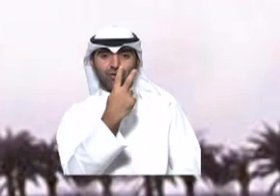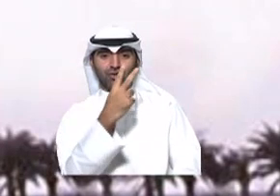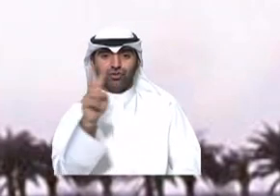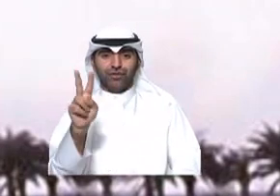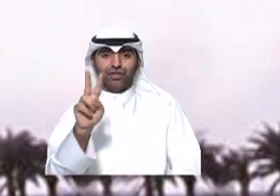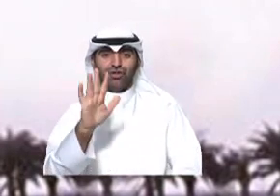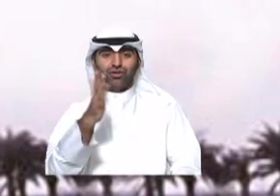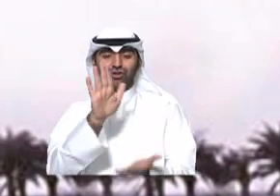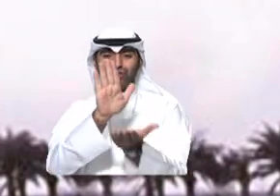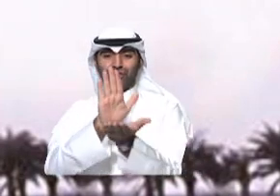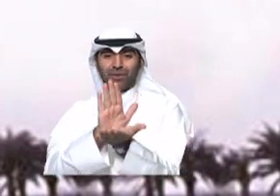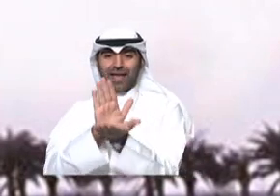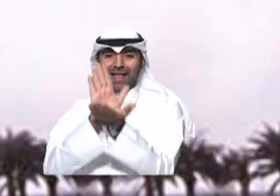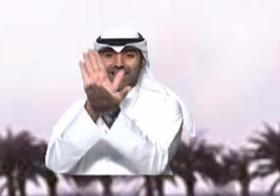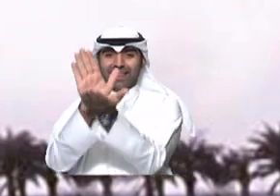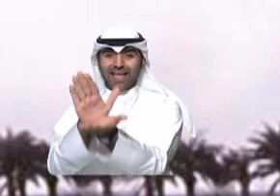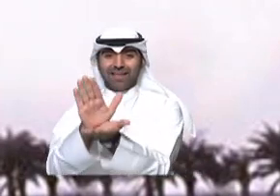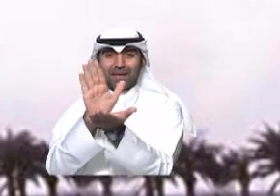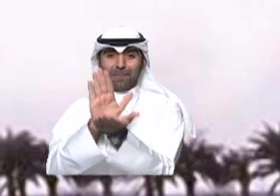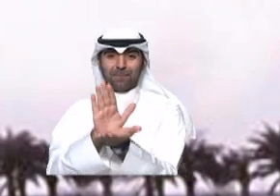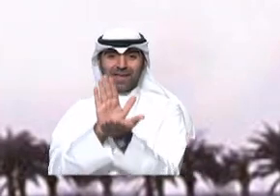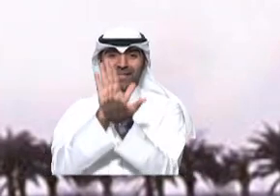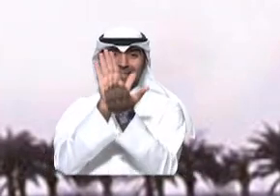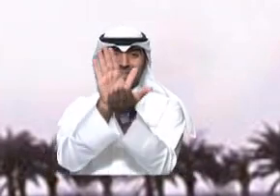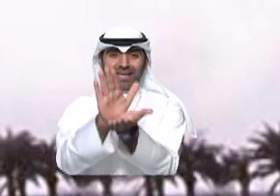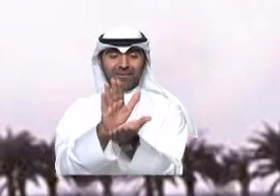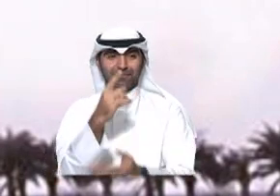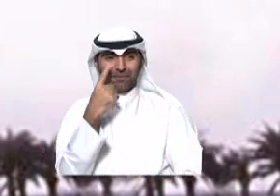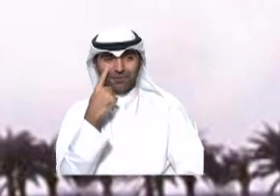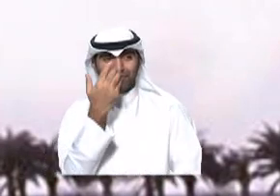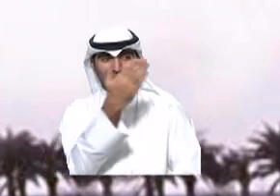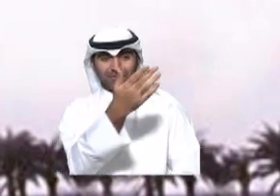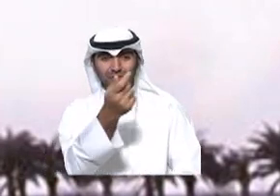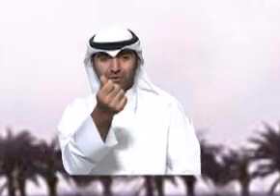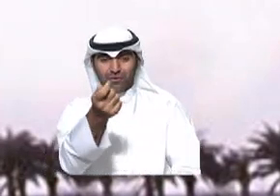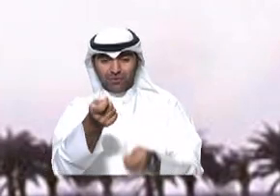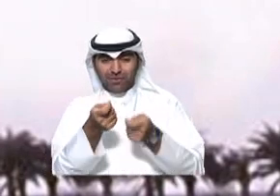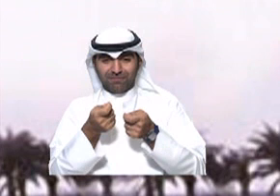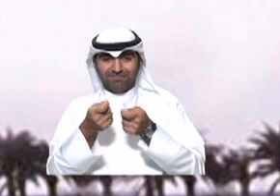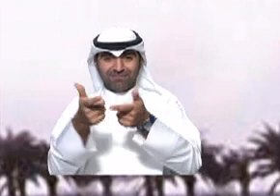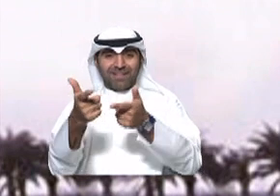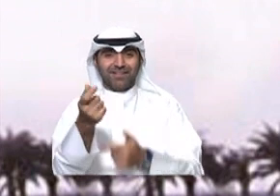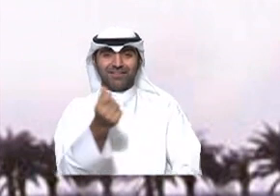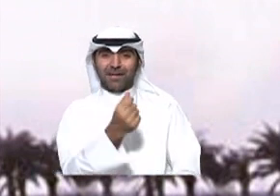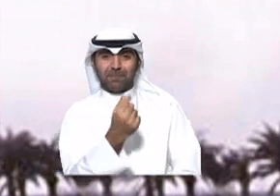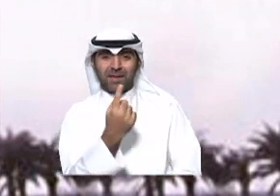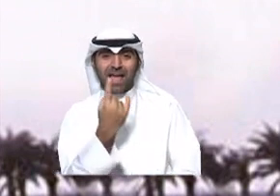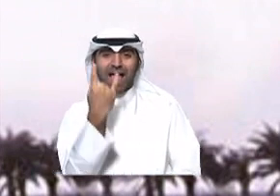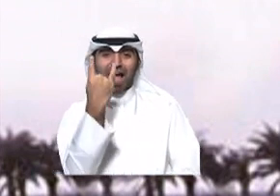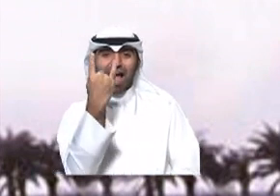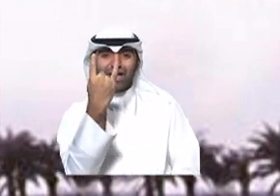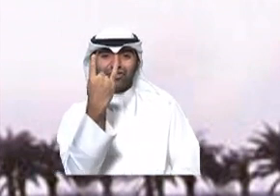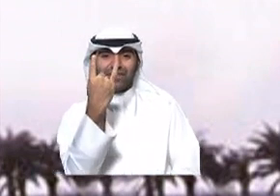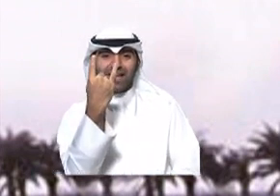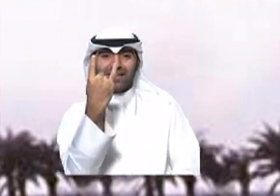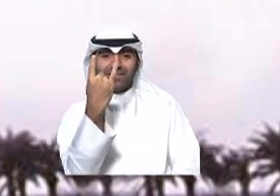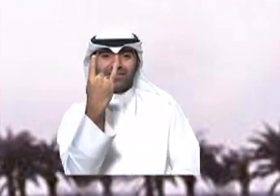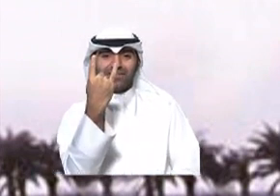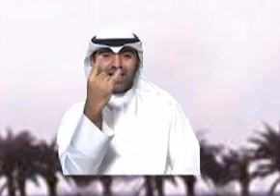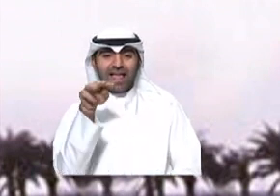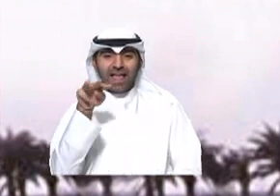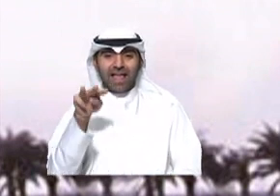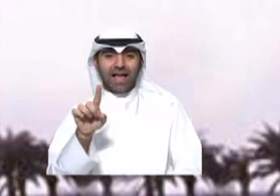للمنظمة أن قيمة الجائزة الأولى تتراوح بين 7000 و 10000 دينار، في حين تبلغ قيمة الجائزة